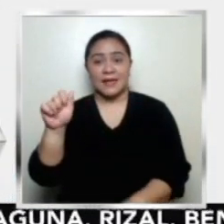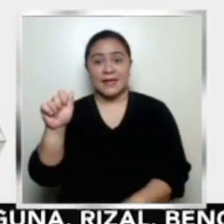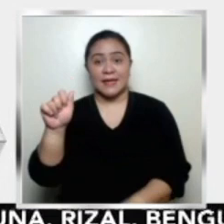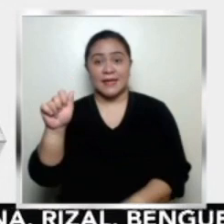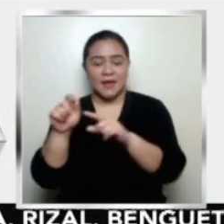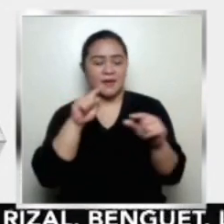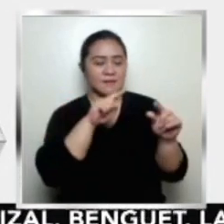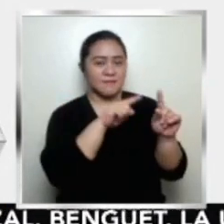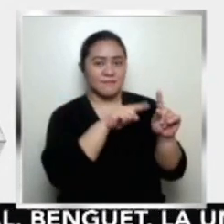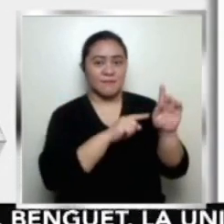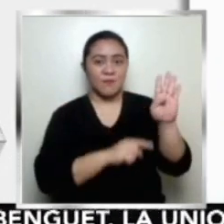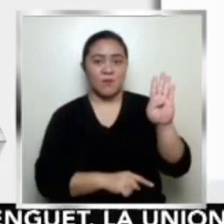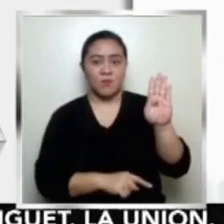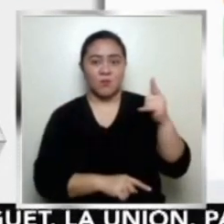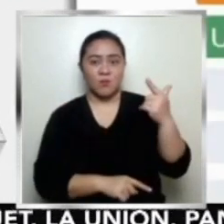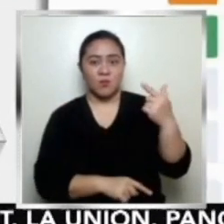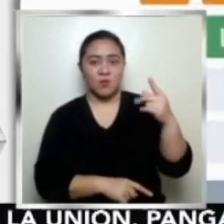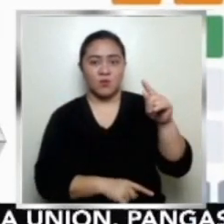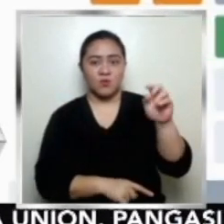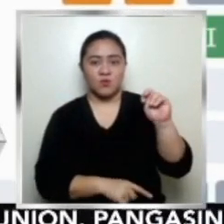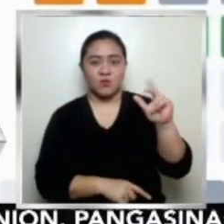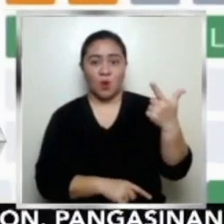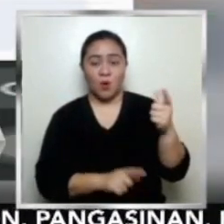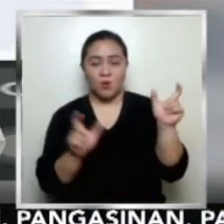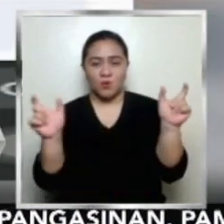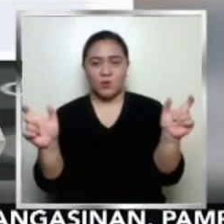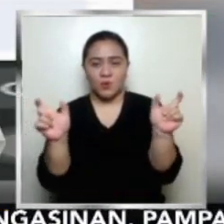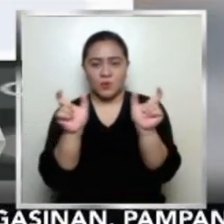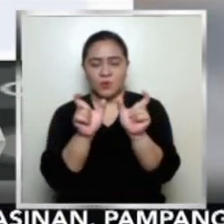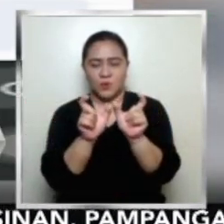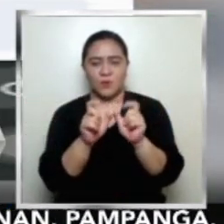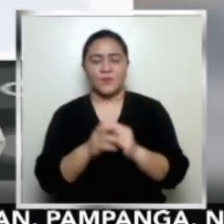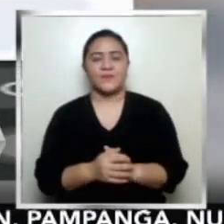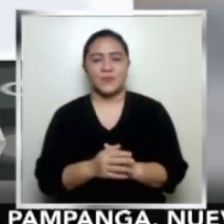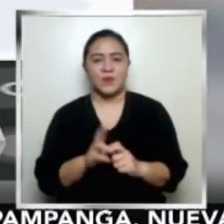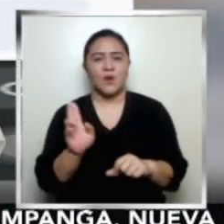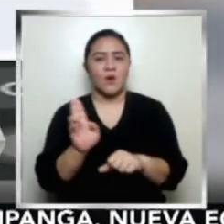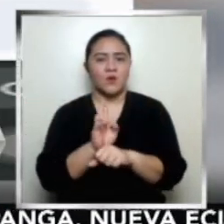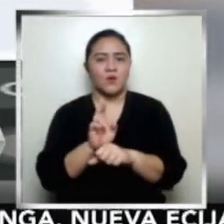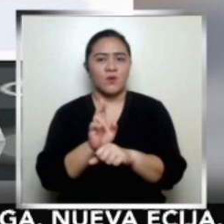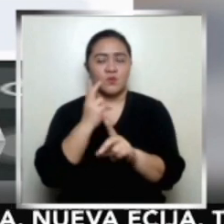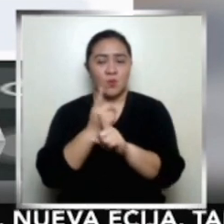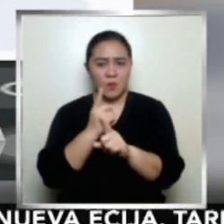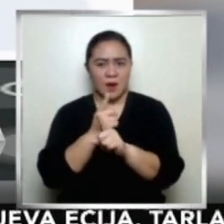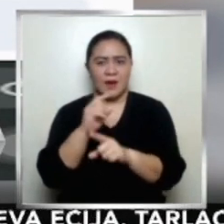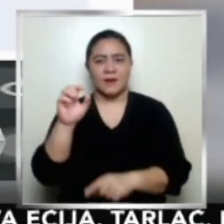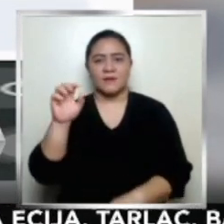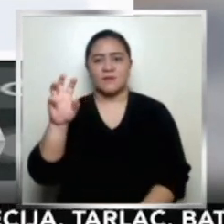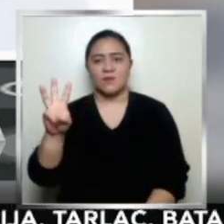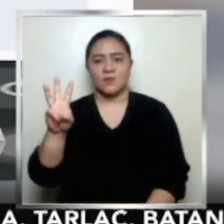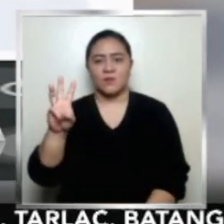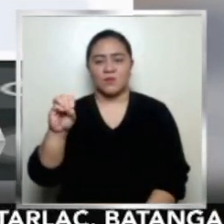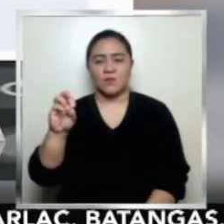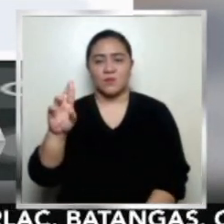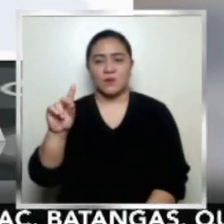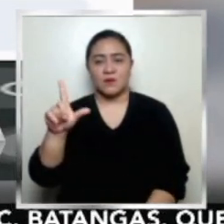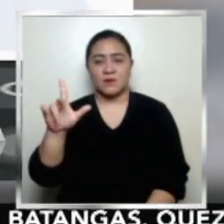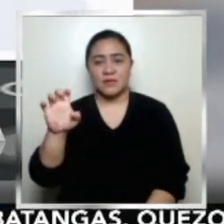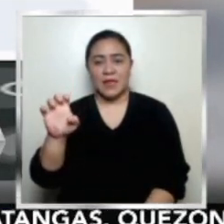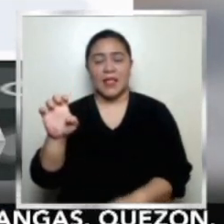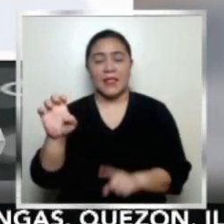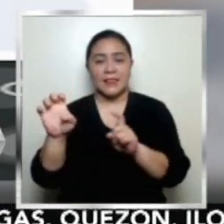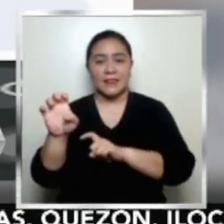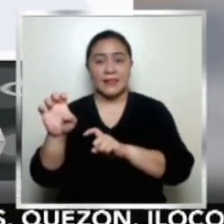Engineering graduate sa UP Diliman, hango raw talaga sa konsepto ng Wordle ang saltong. Ito raw ang kanyang